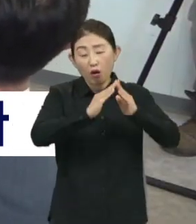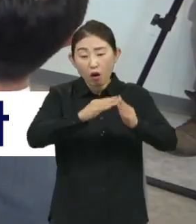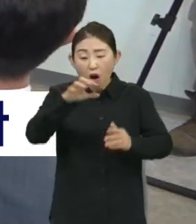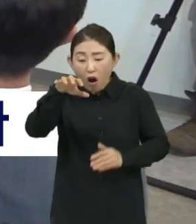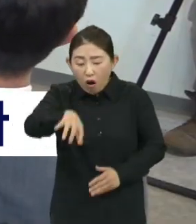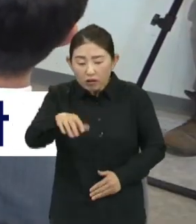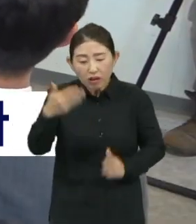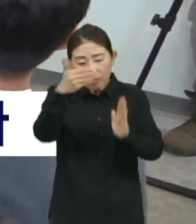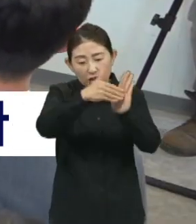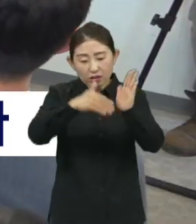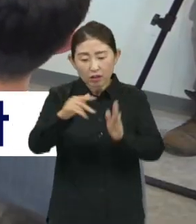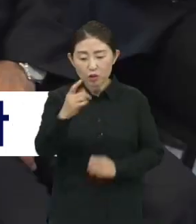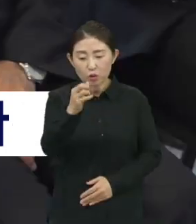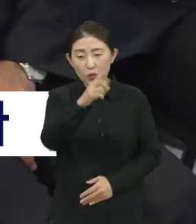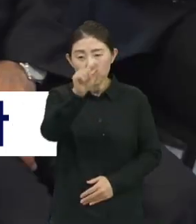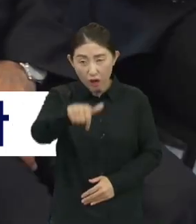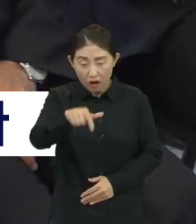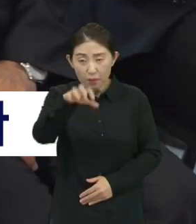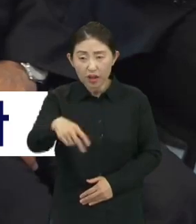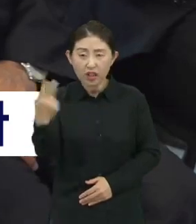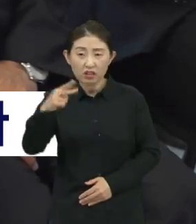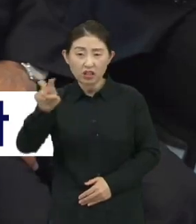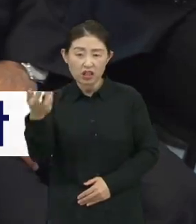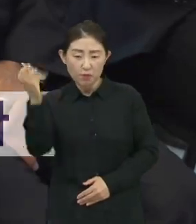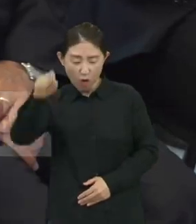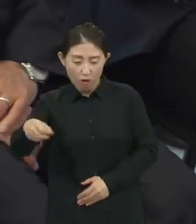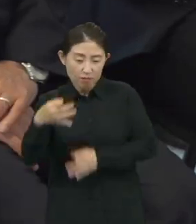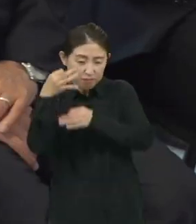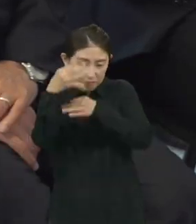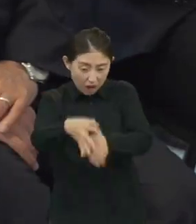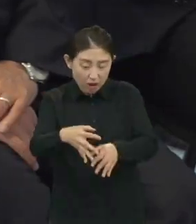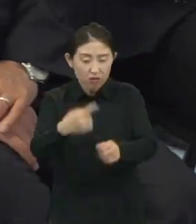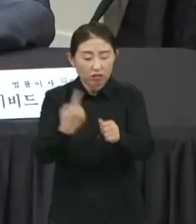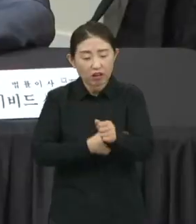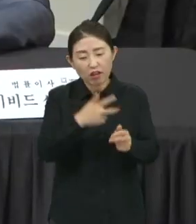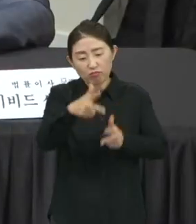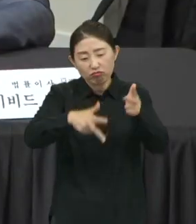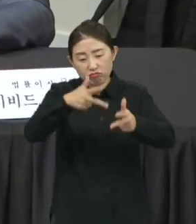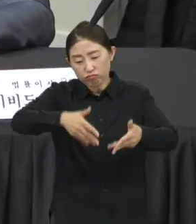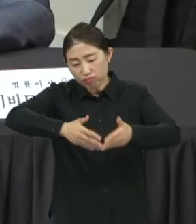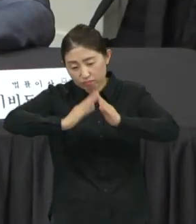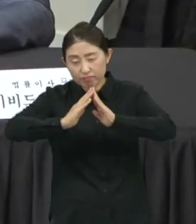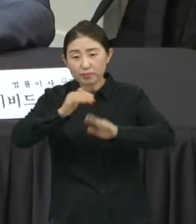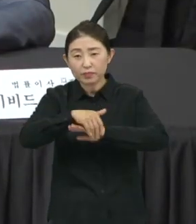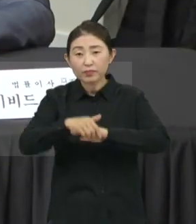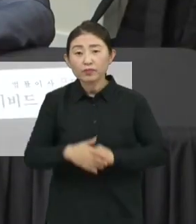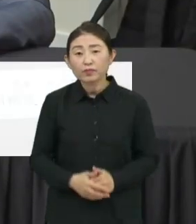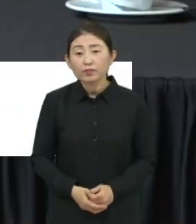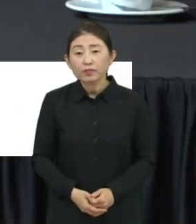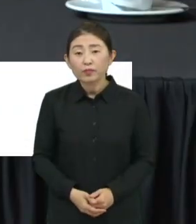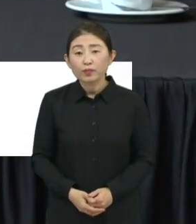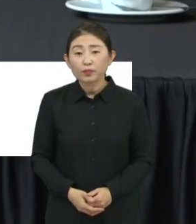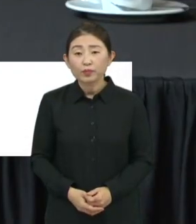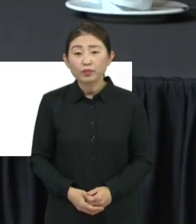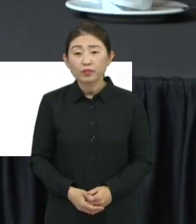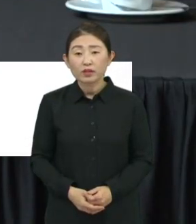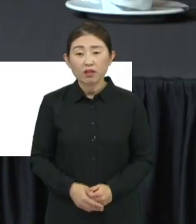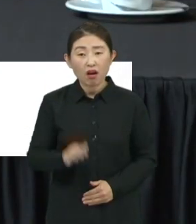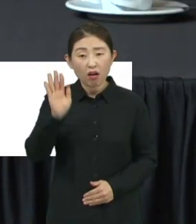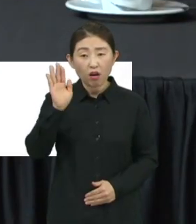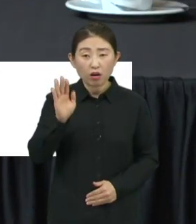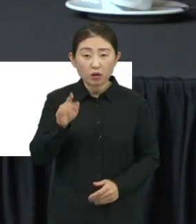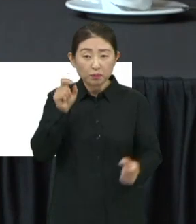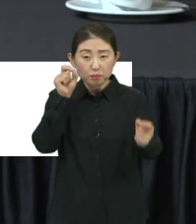단지에 2,020억 원을 투자해 첨단 물류 센터를 짓기로 했습니다. The memorandum of understanding that we're about to